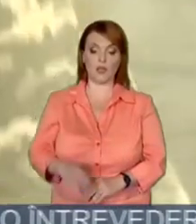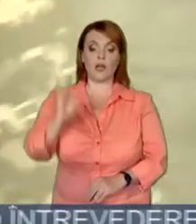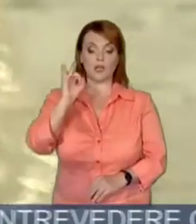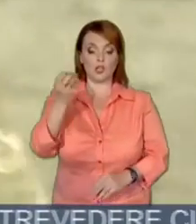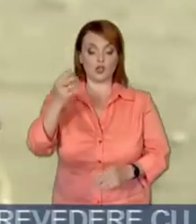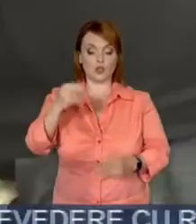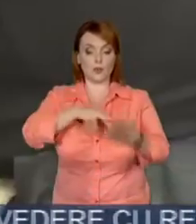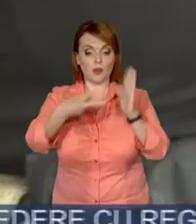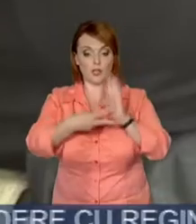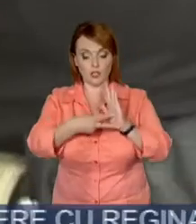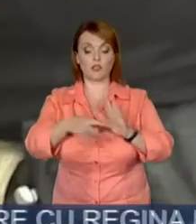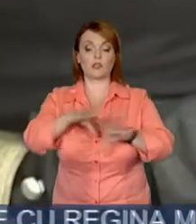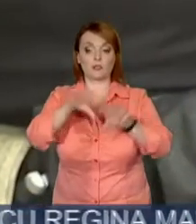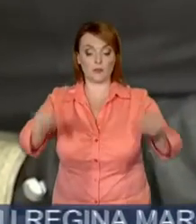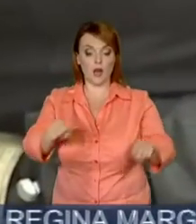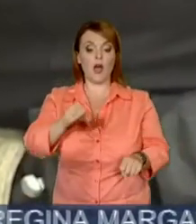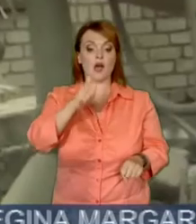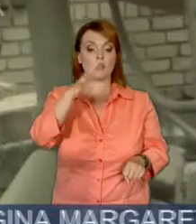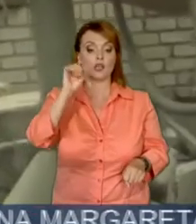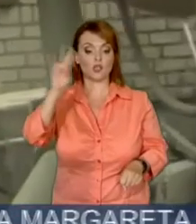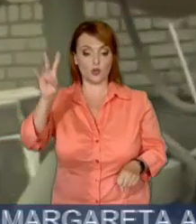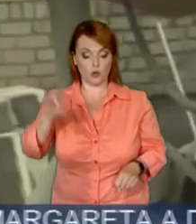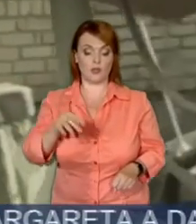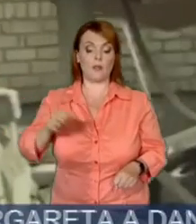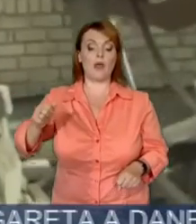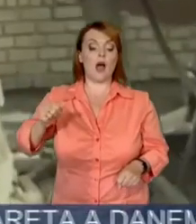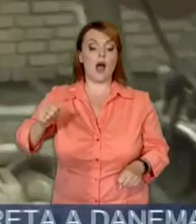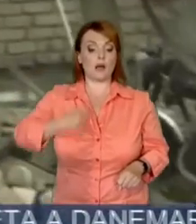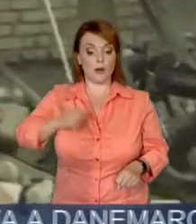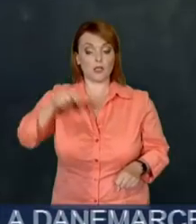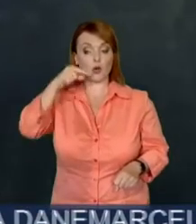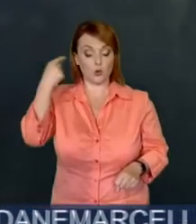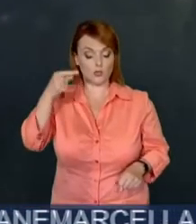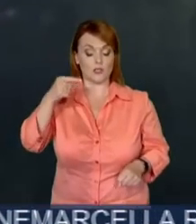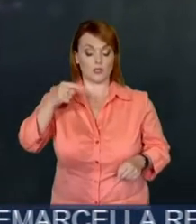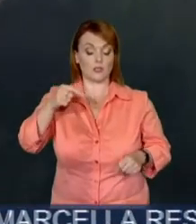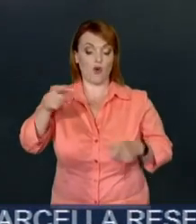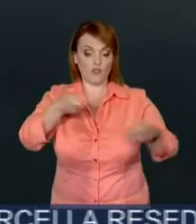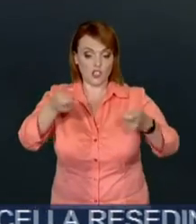autoritățile de ocupație ruse au amânat referendumul de anexare până pe 4 noiembrie.